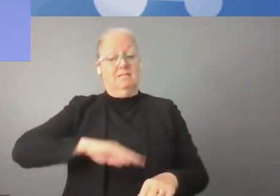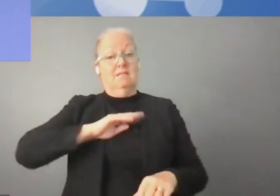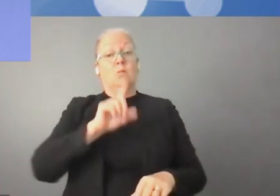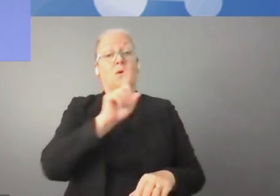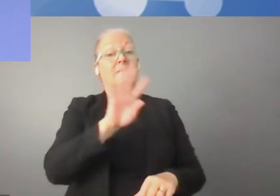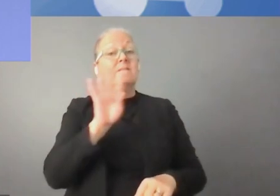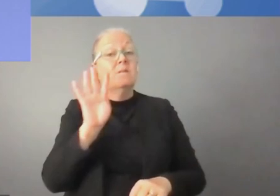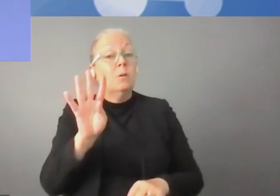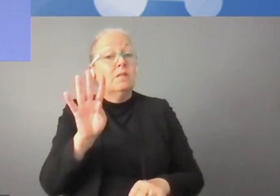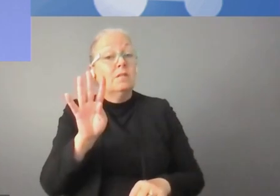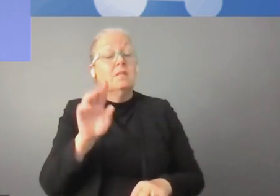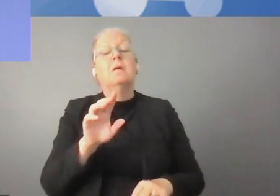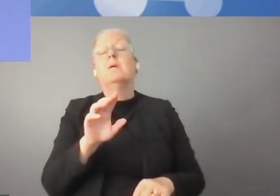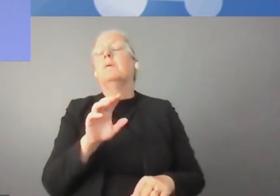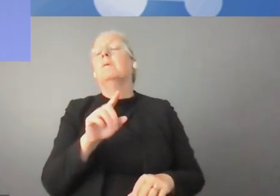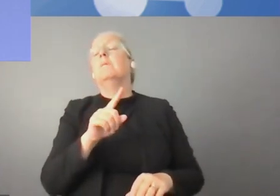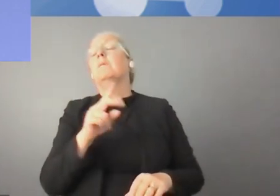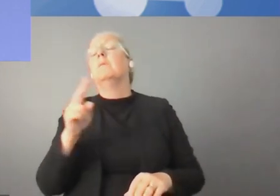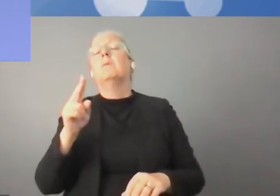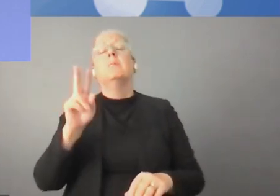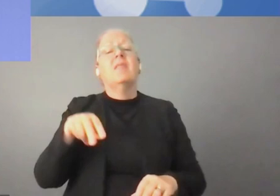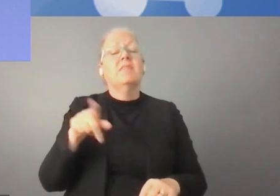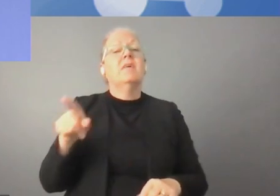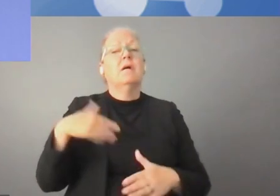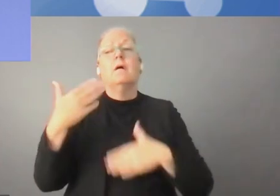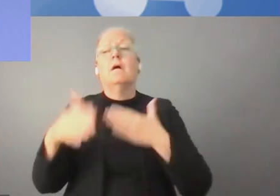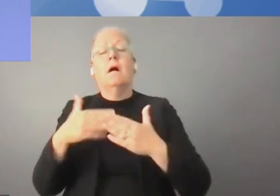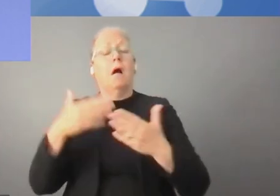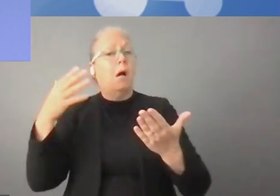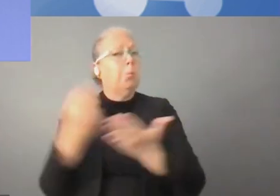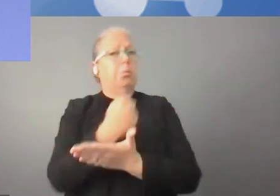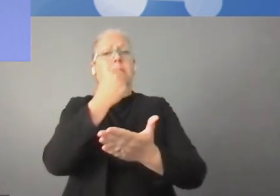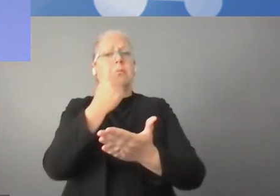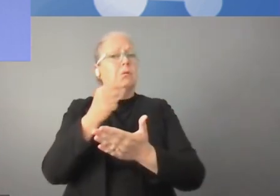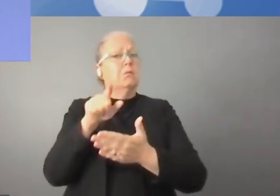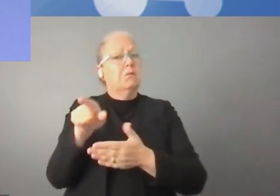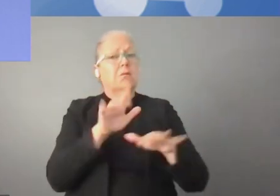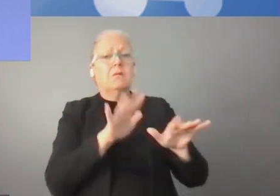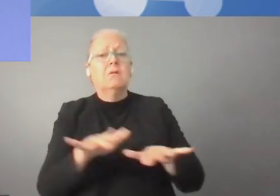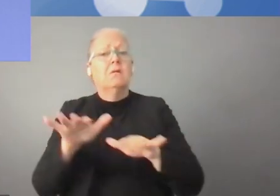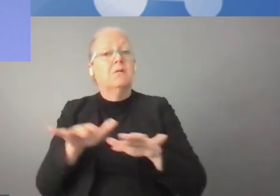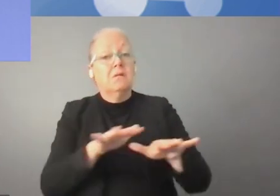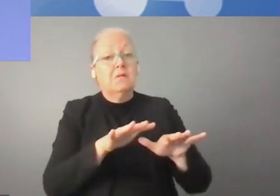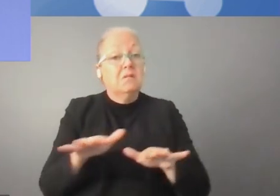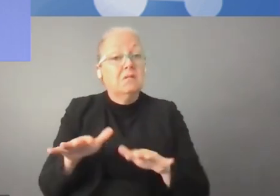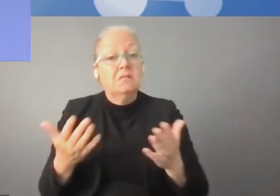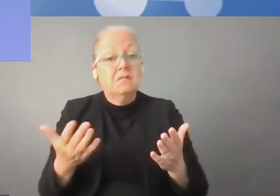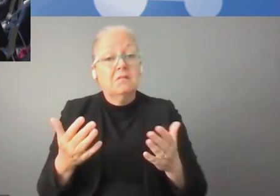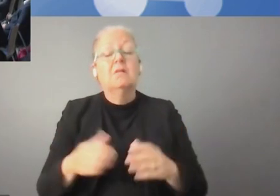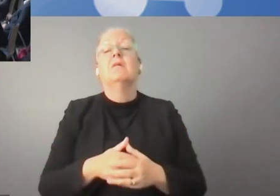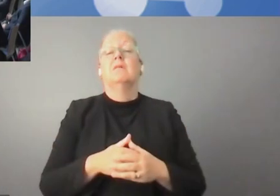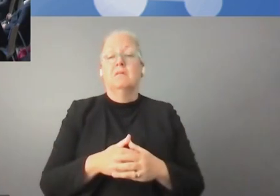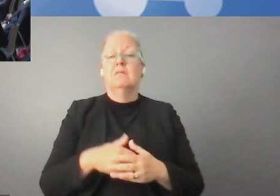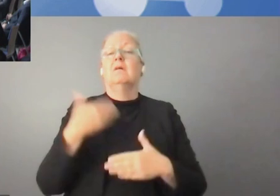także przedsiębiorca i mówca publiczny. Rozpoczął naukę gry na fortepianie w